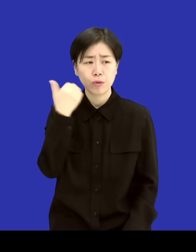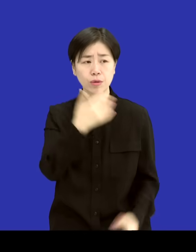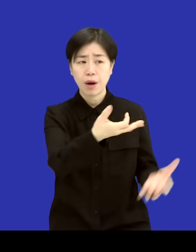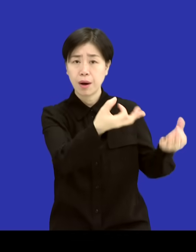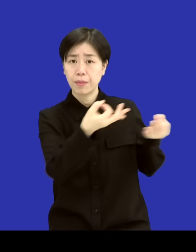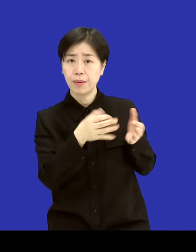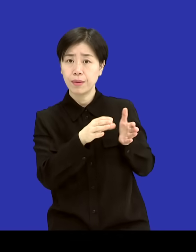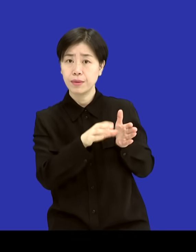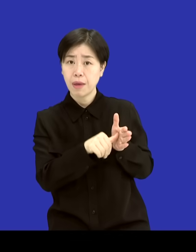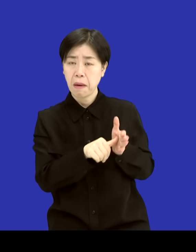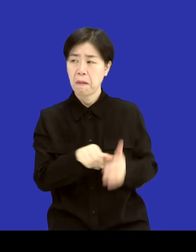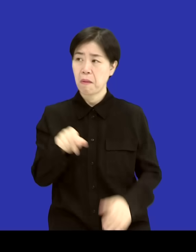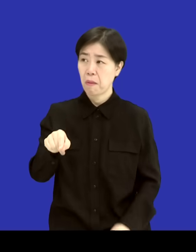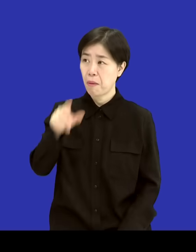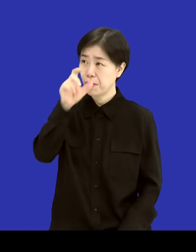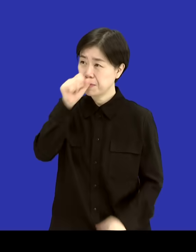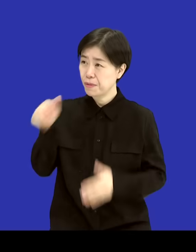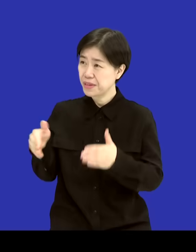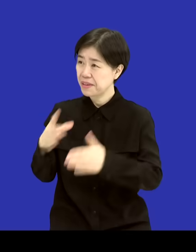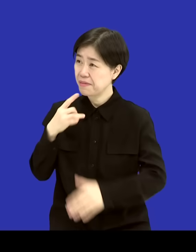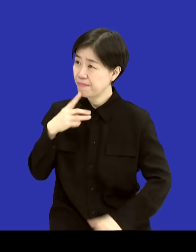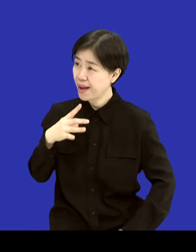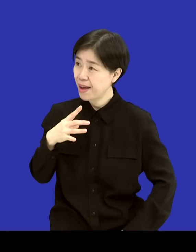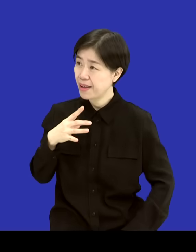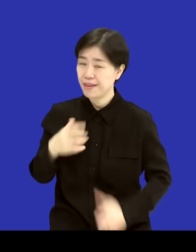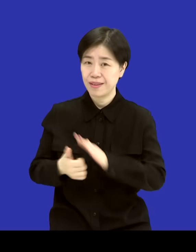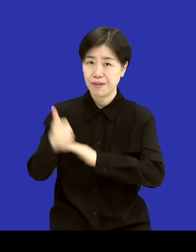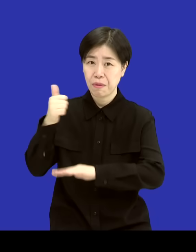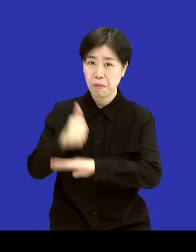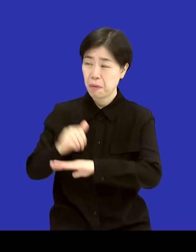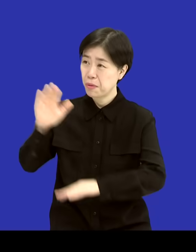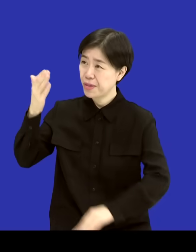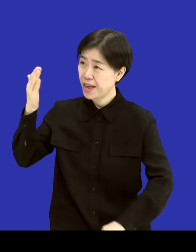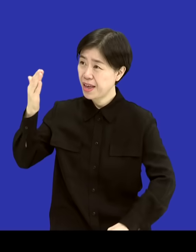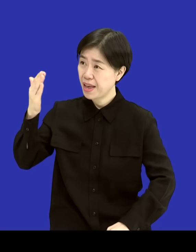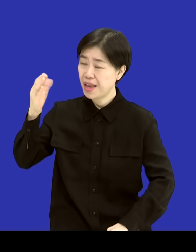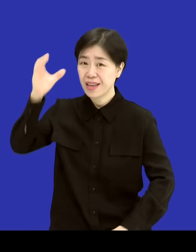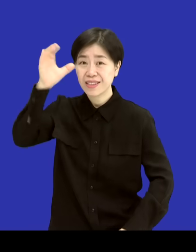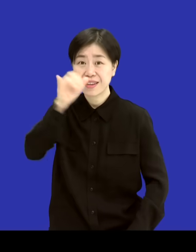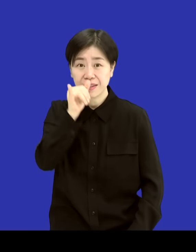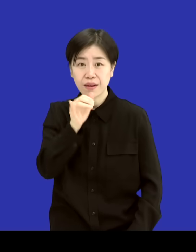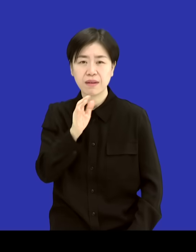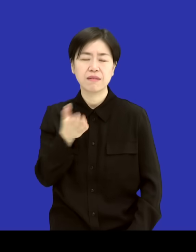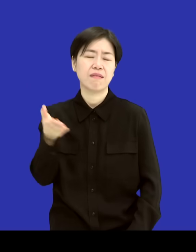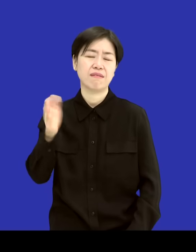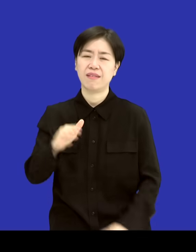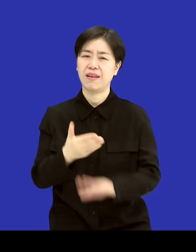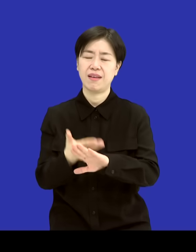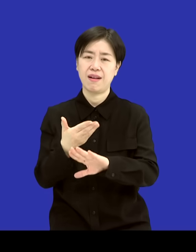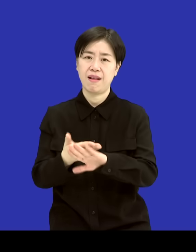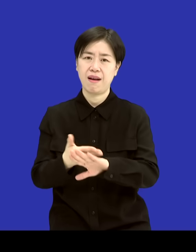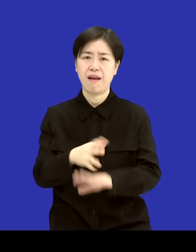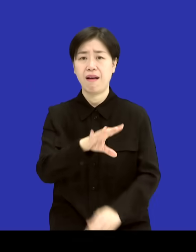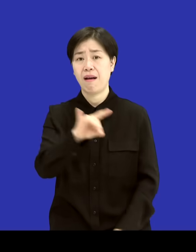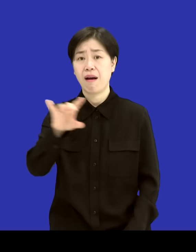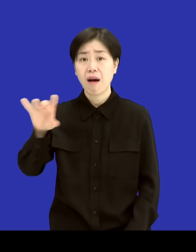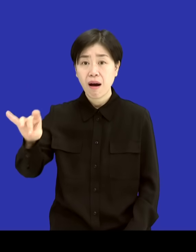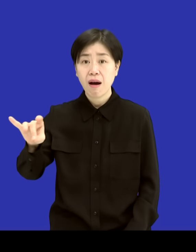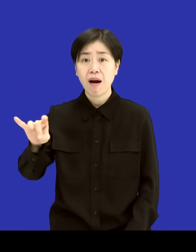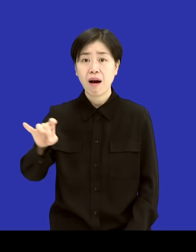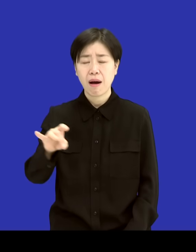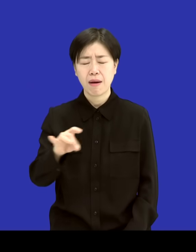보기에 되게 좋은 길을 걷게 되고 성공의 길을 걷게 되는 게 아니라 때로는 가시밭길을 걷게